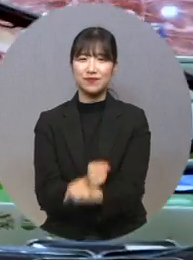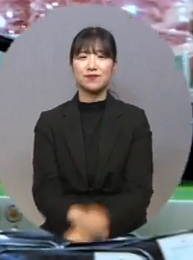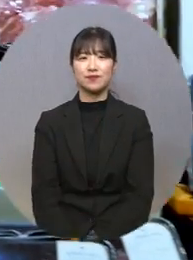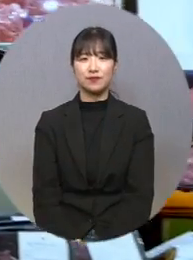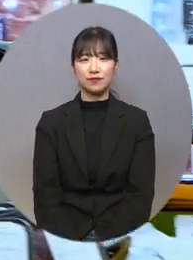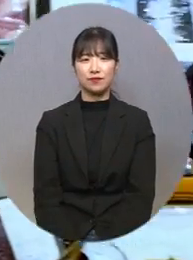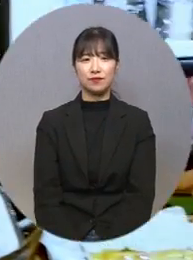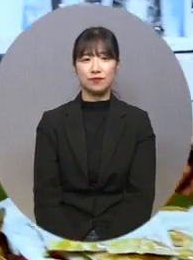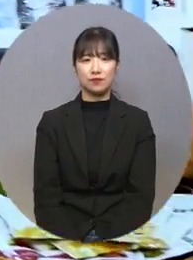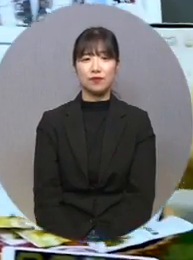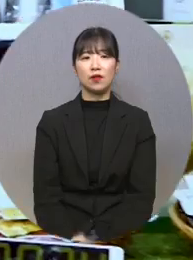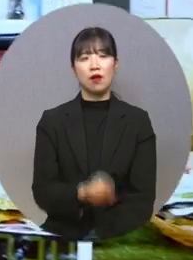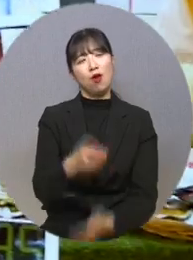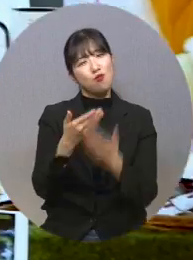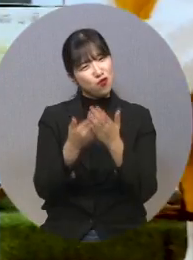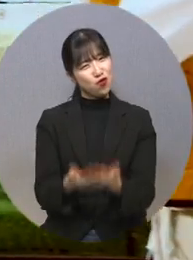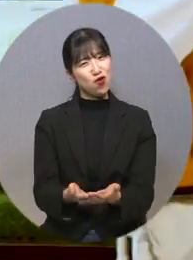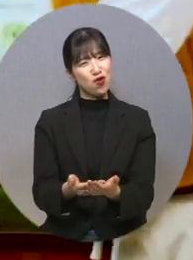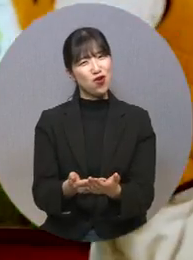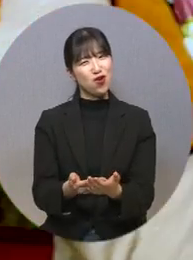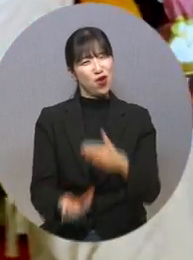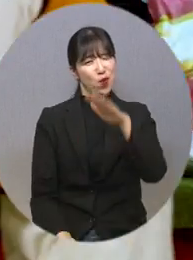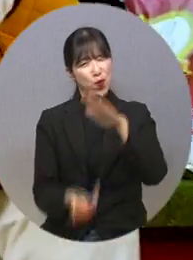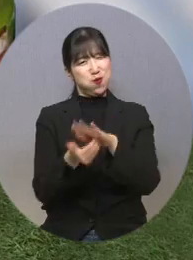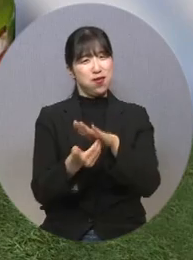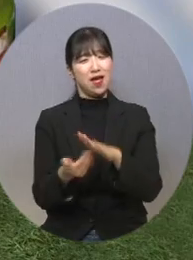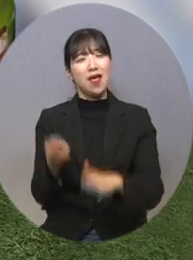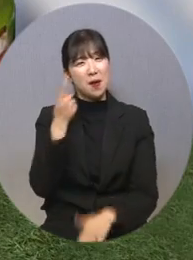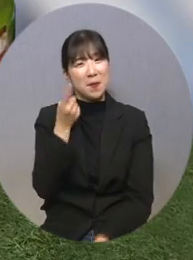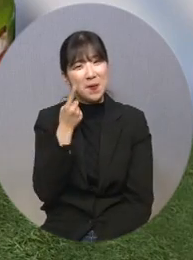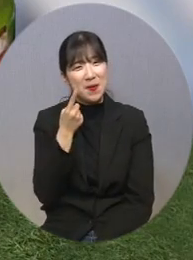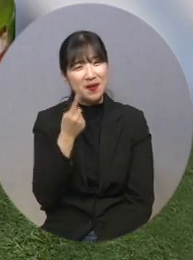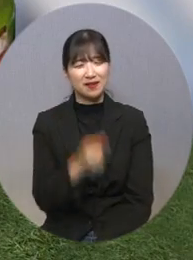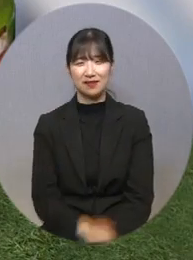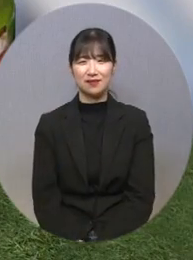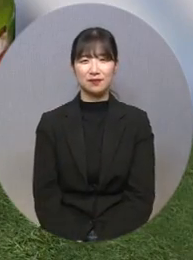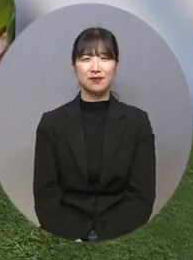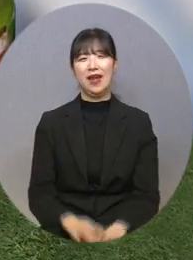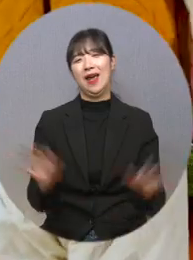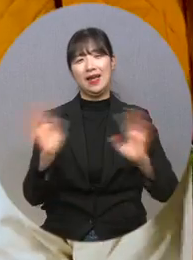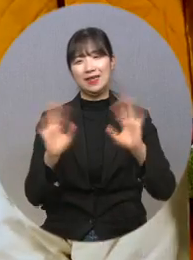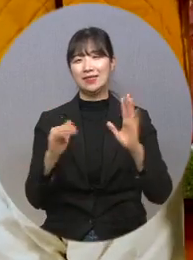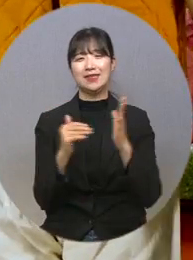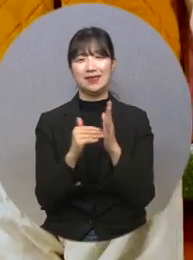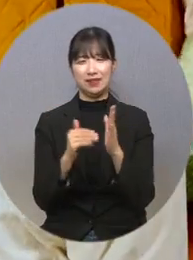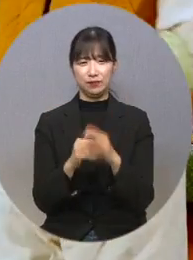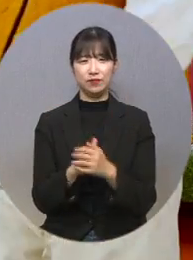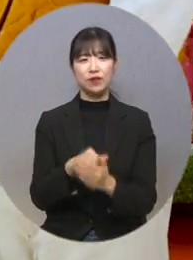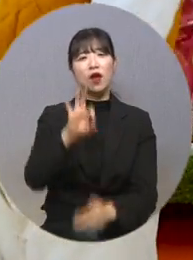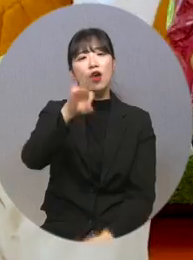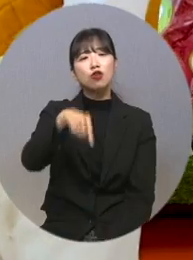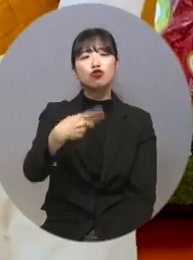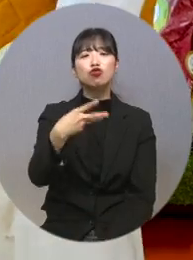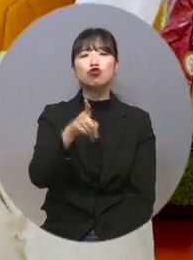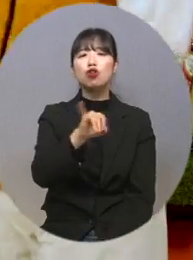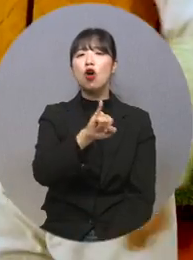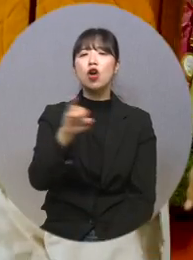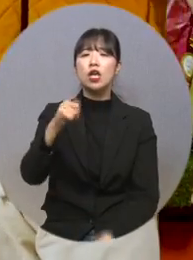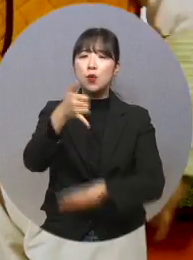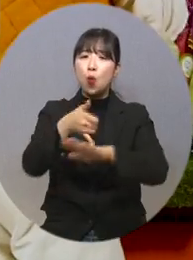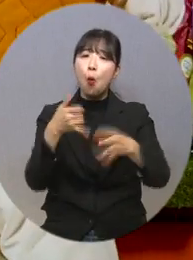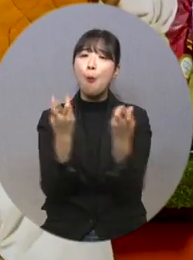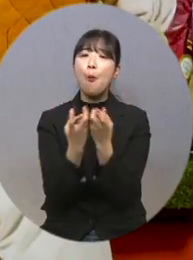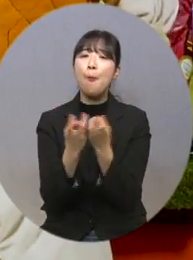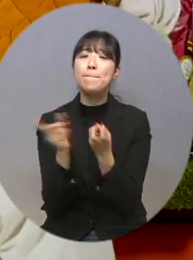무거운데 하실 수 있는 만큼 한번 해봐요. 자, 보다 예. 주마. 아니 근데 우렁이 농법으로 키우는